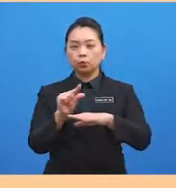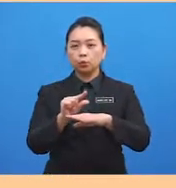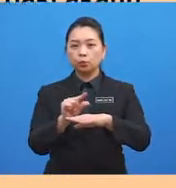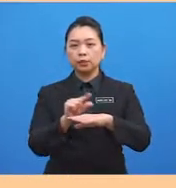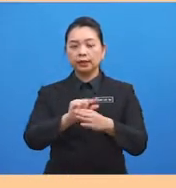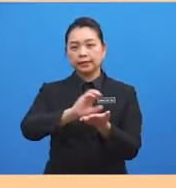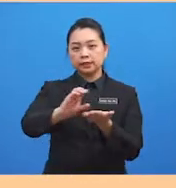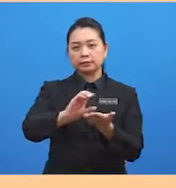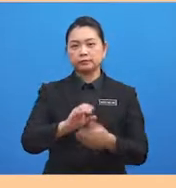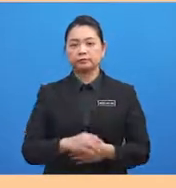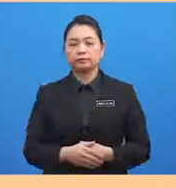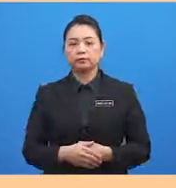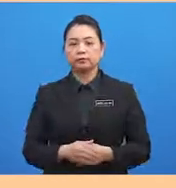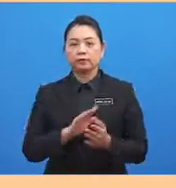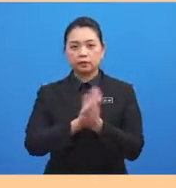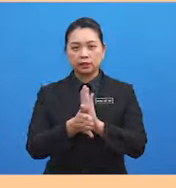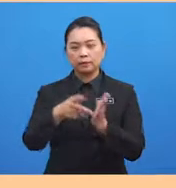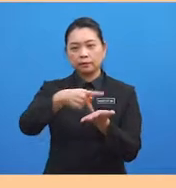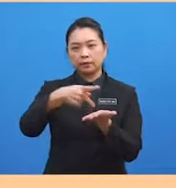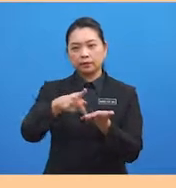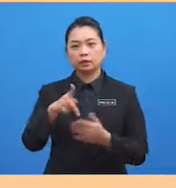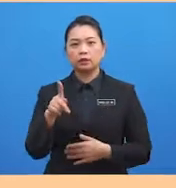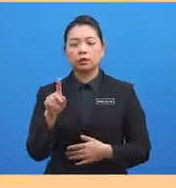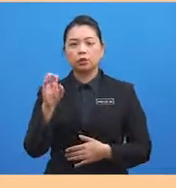Maka, pembiayaan overdraft sebanyak